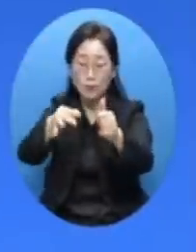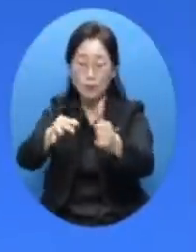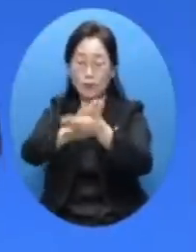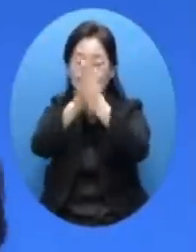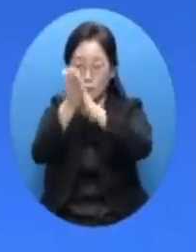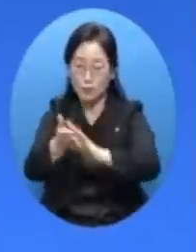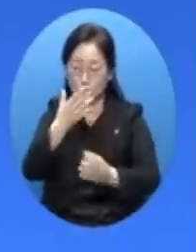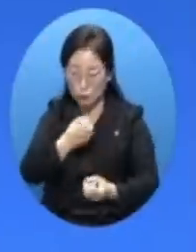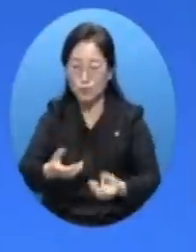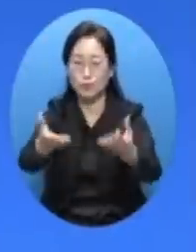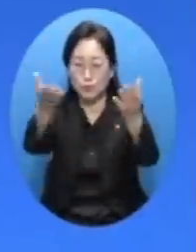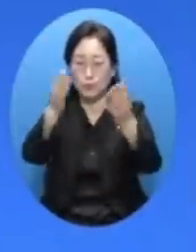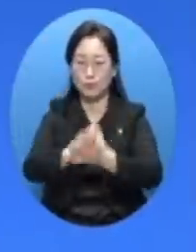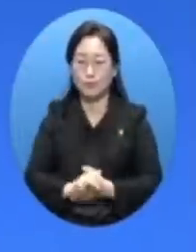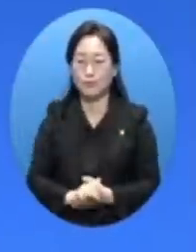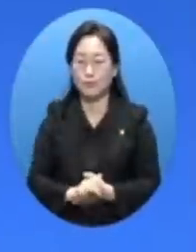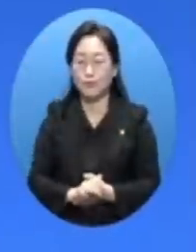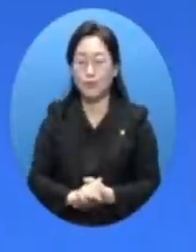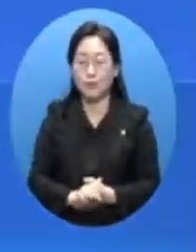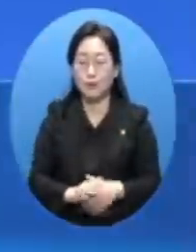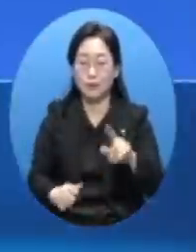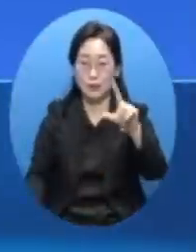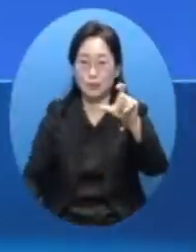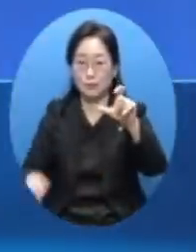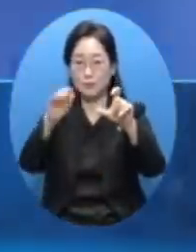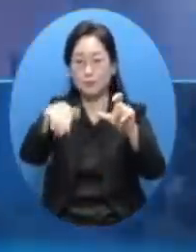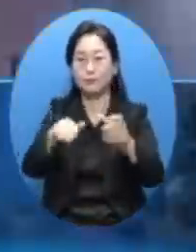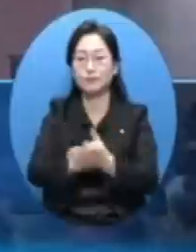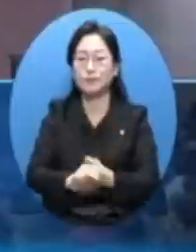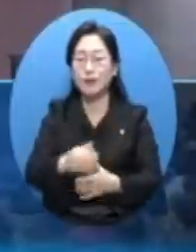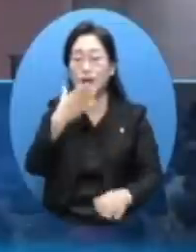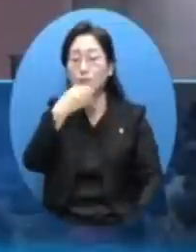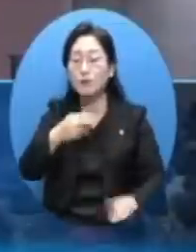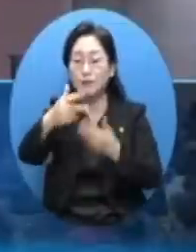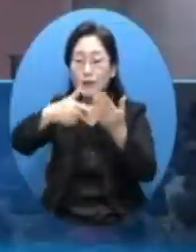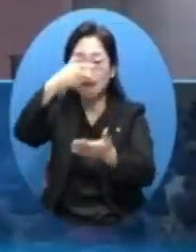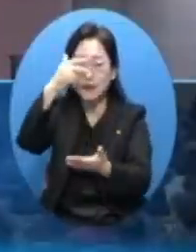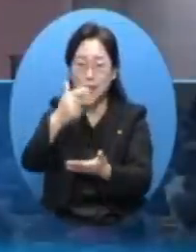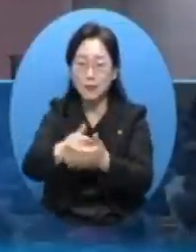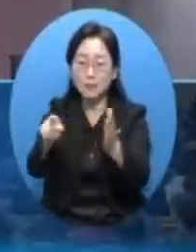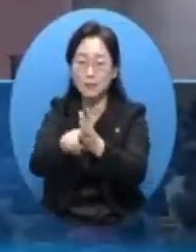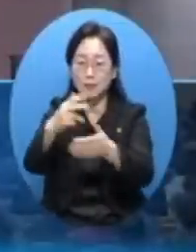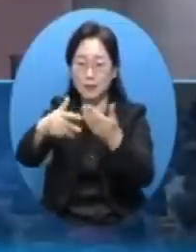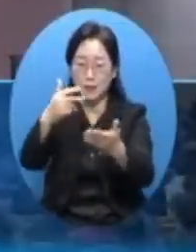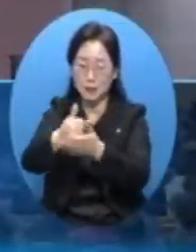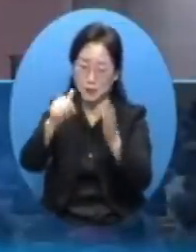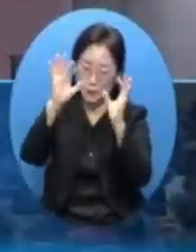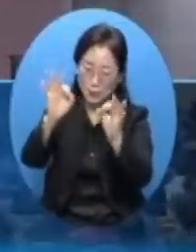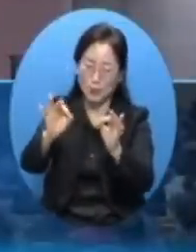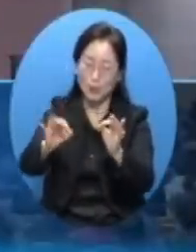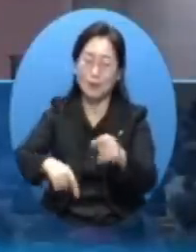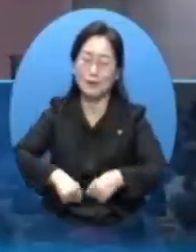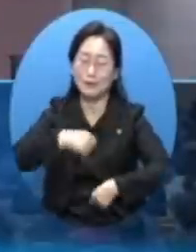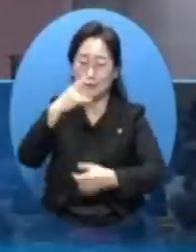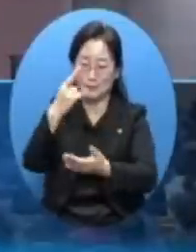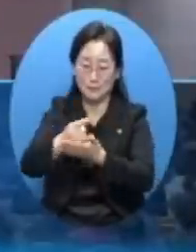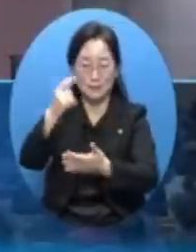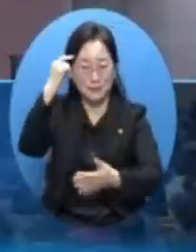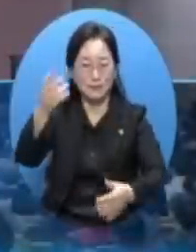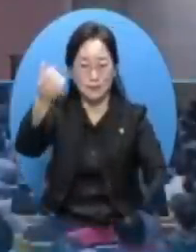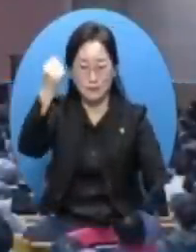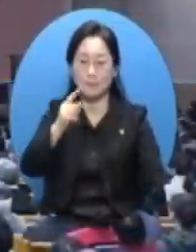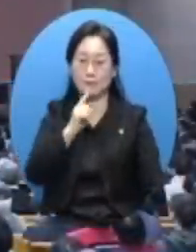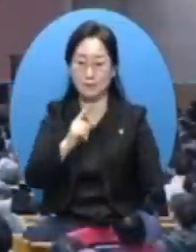것입니다. 그래서 15장 6절에 아브라함이 야훼를 믿으니 야훼께서 이를 그의 의로 여기시고 성경은